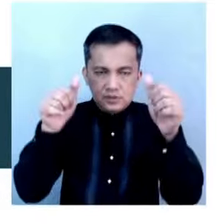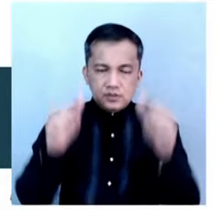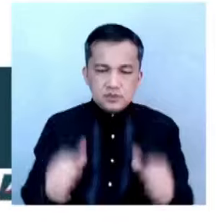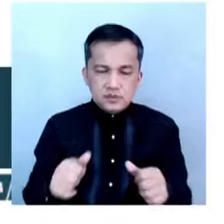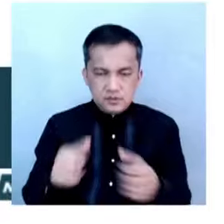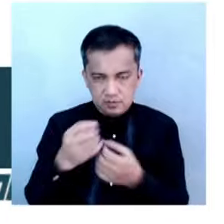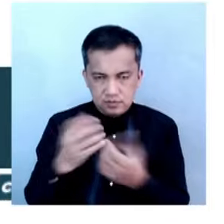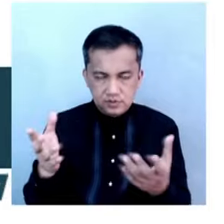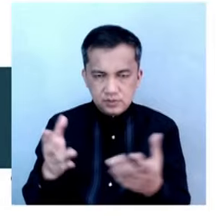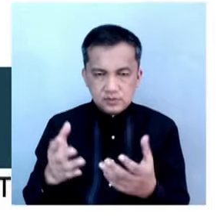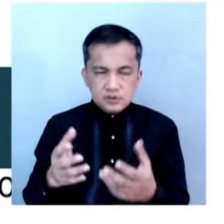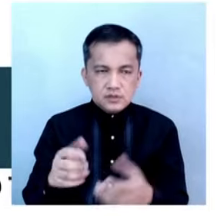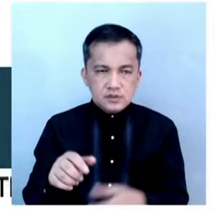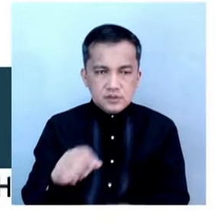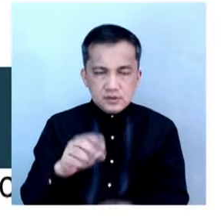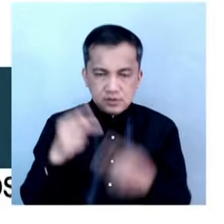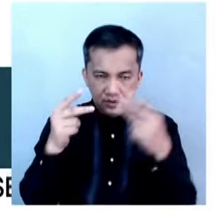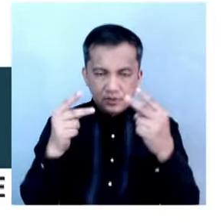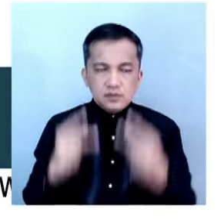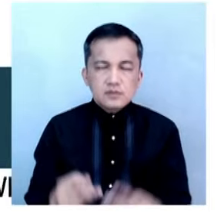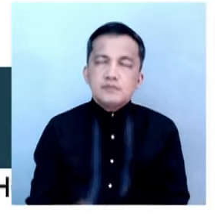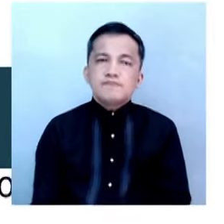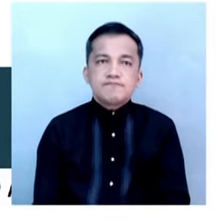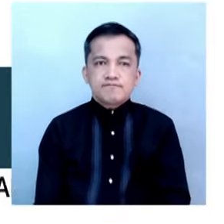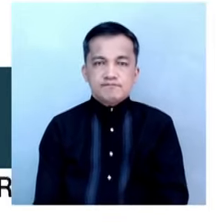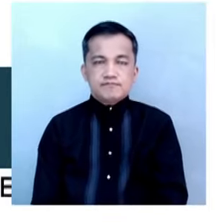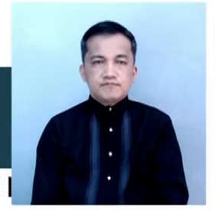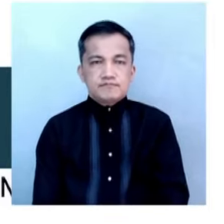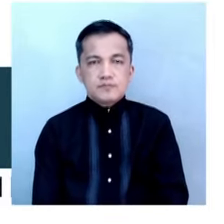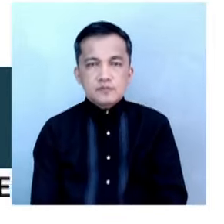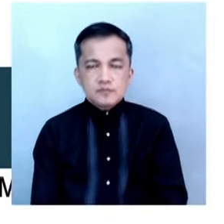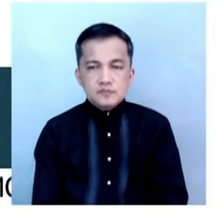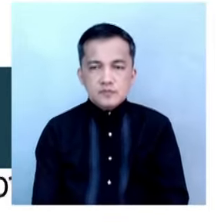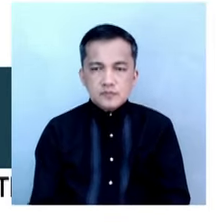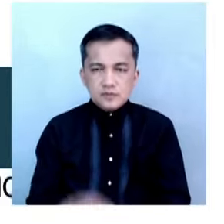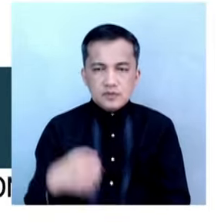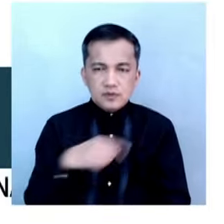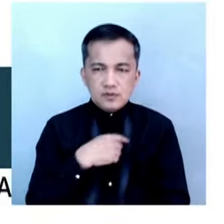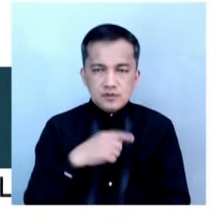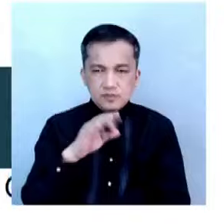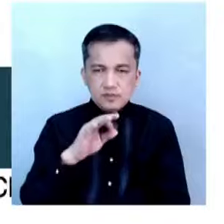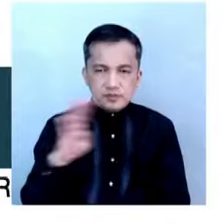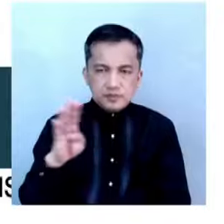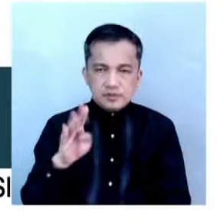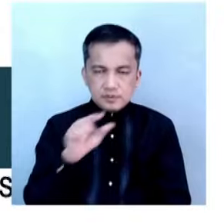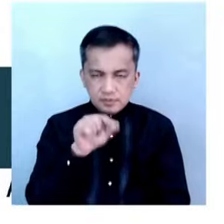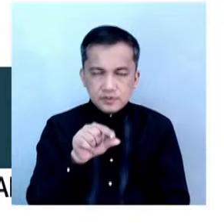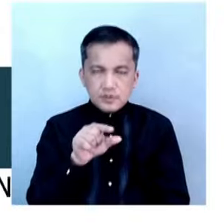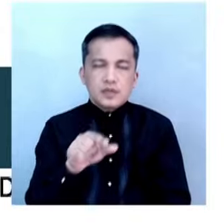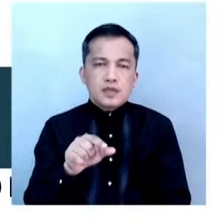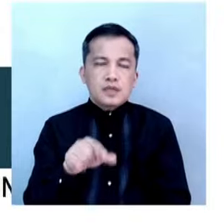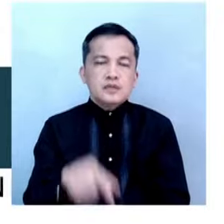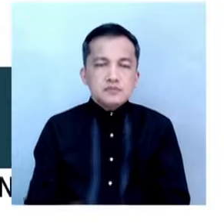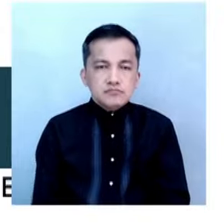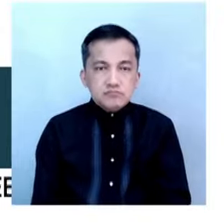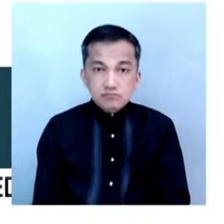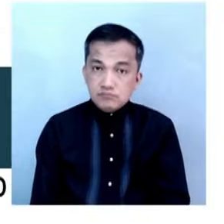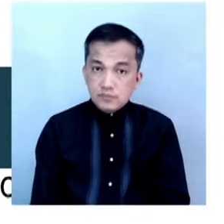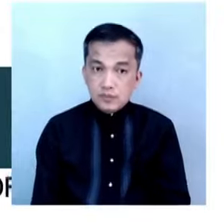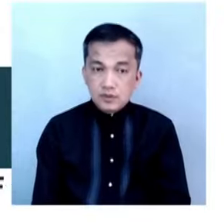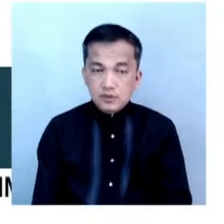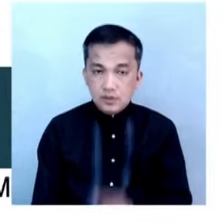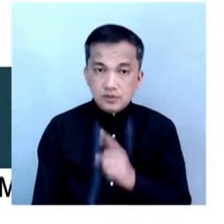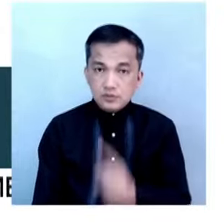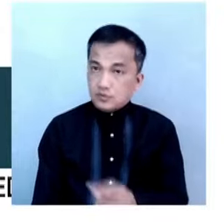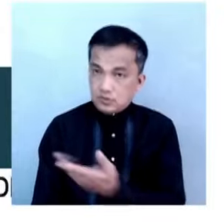information channels like our website, aping pong Facebook page and Twitter po. At sigurado po kayo na